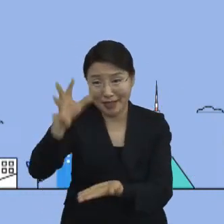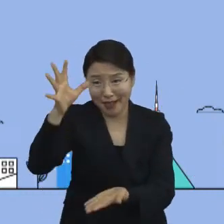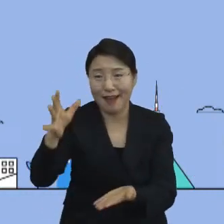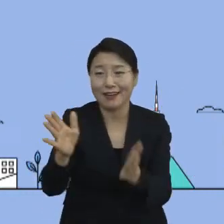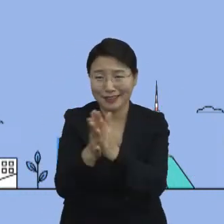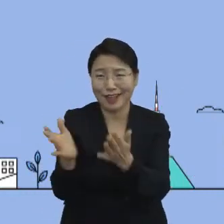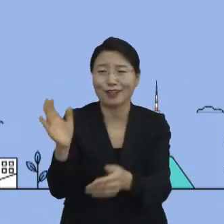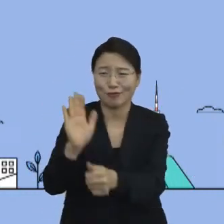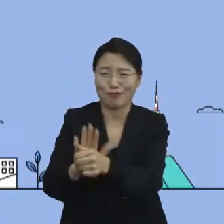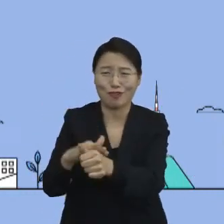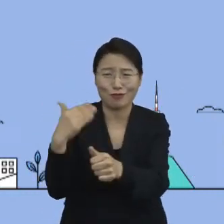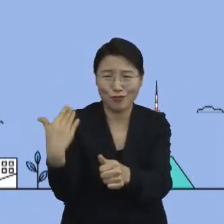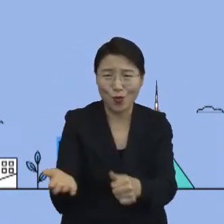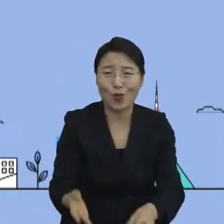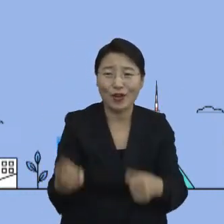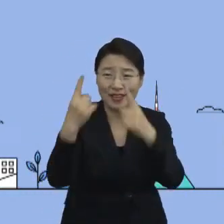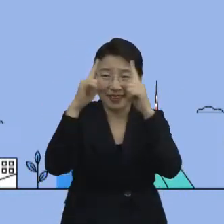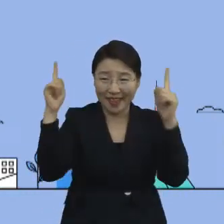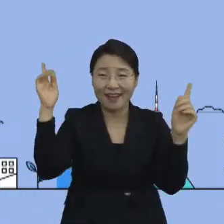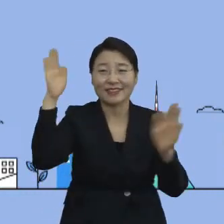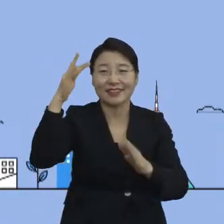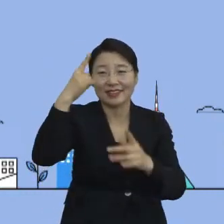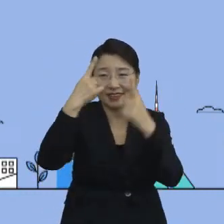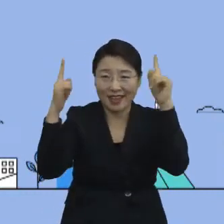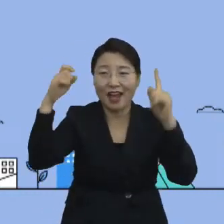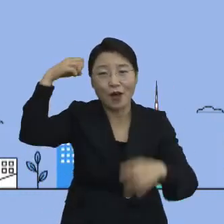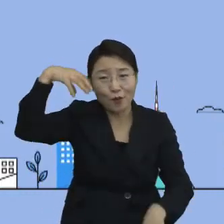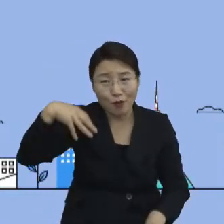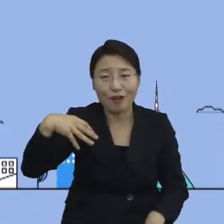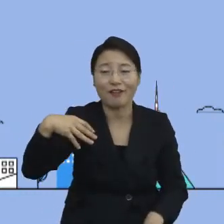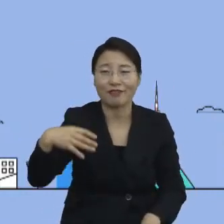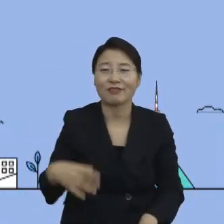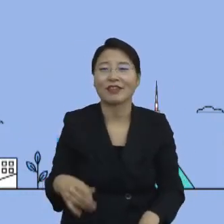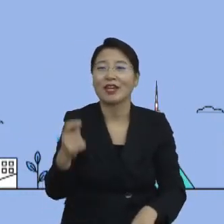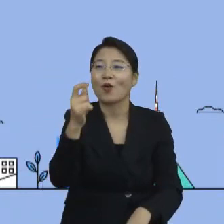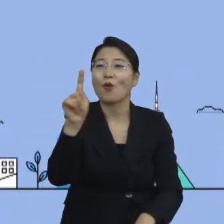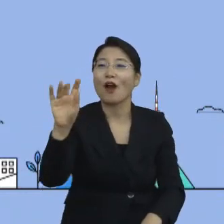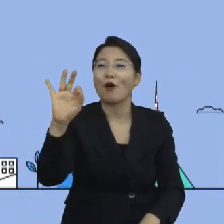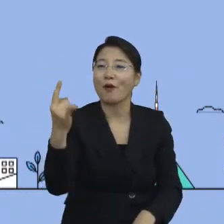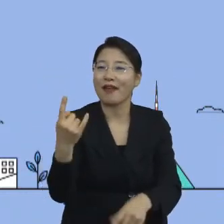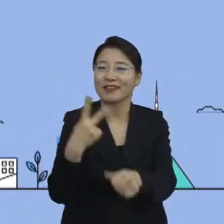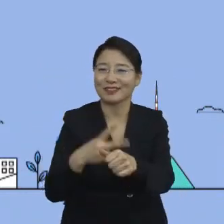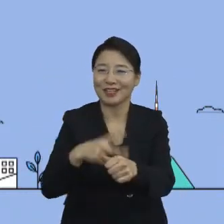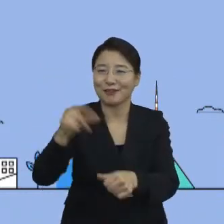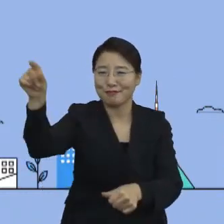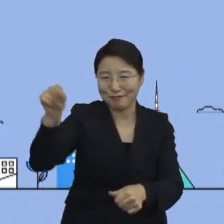대준다. 대학생, 대학원생들, 옛날로 치면 과외 선생님을 붙여서